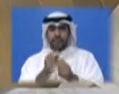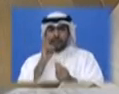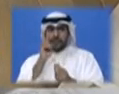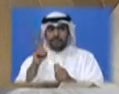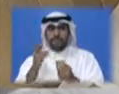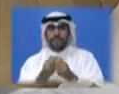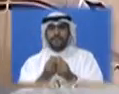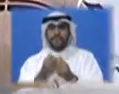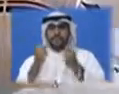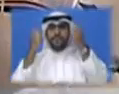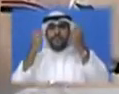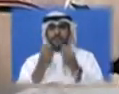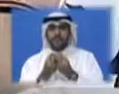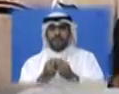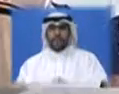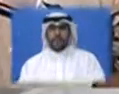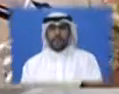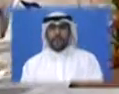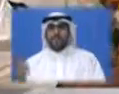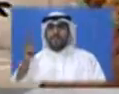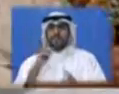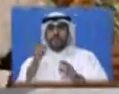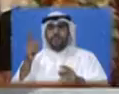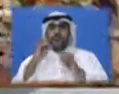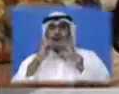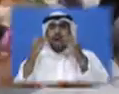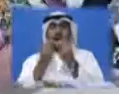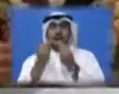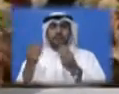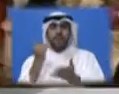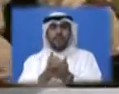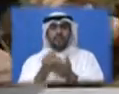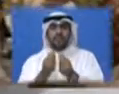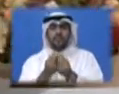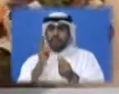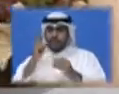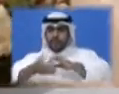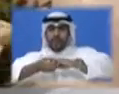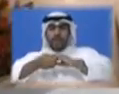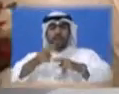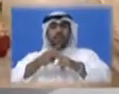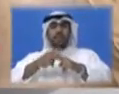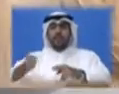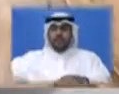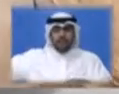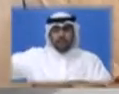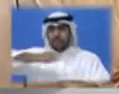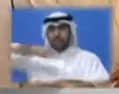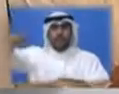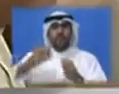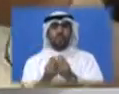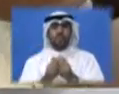الأعداد المناسب. الهيئة العامة للشباب والرياضة والاتحاد الكويتي للسكواش لم يألوا جهدا لدعم